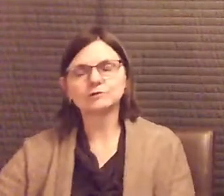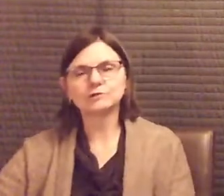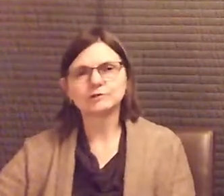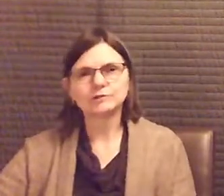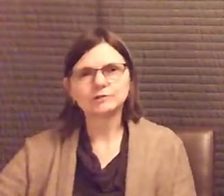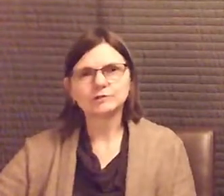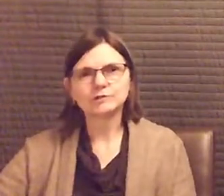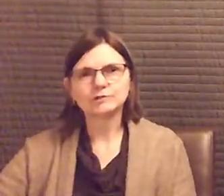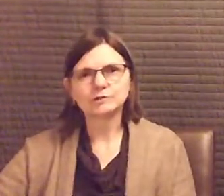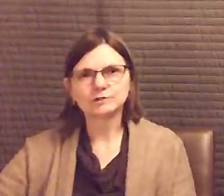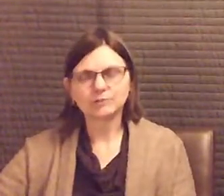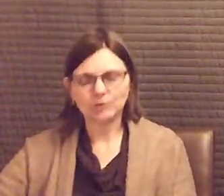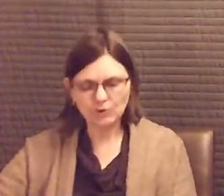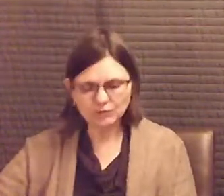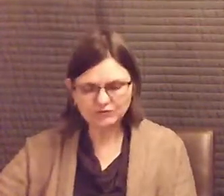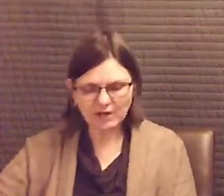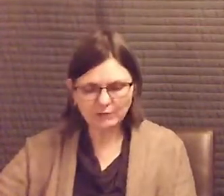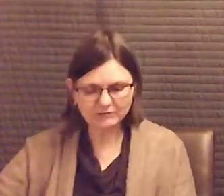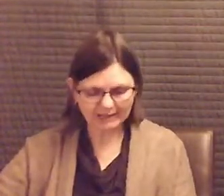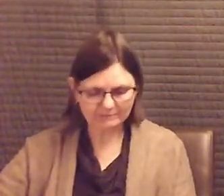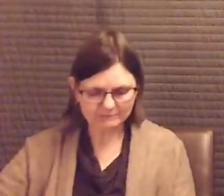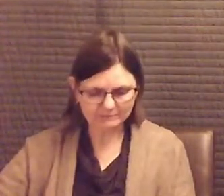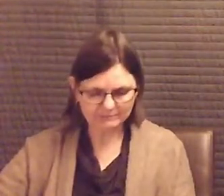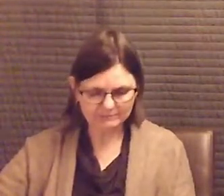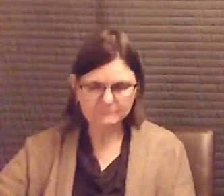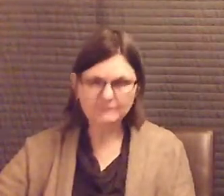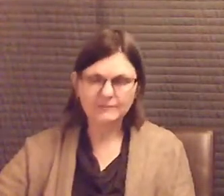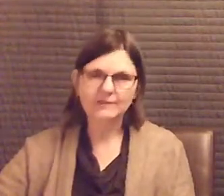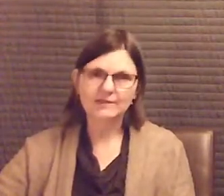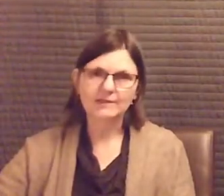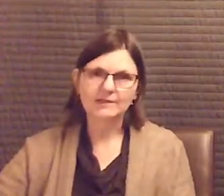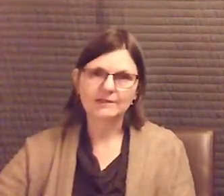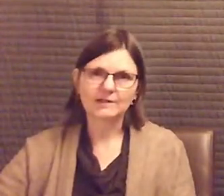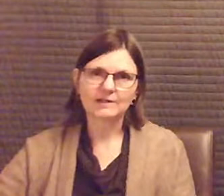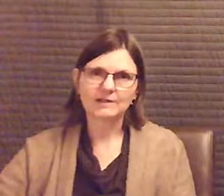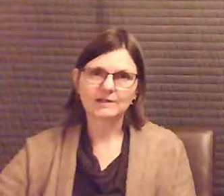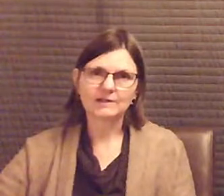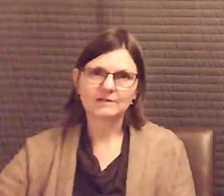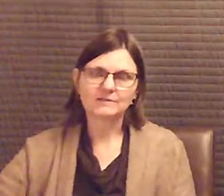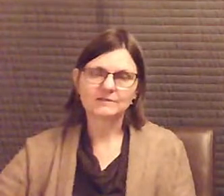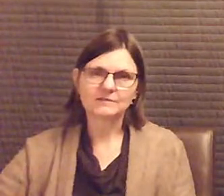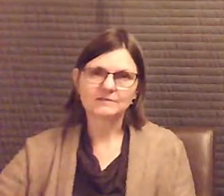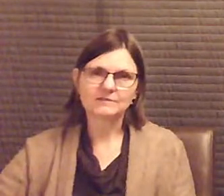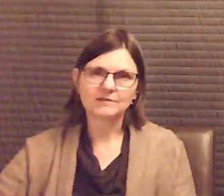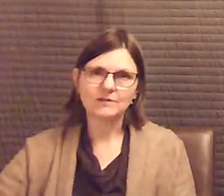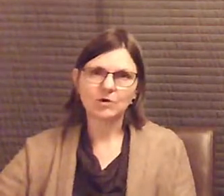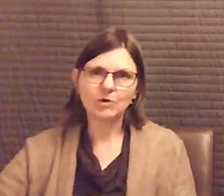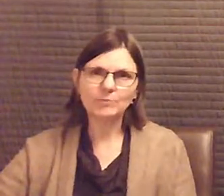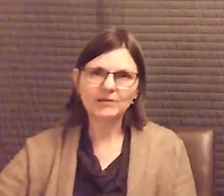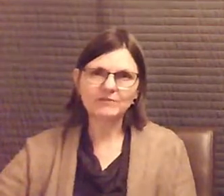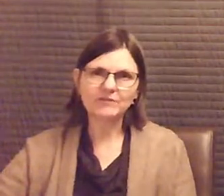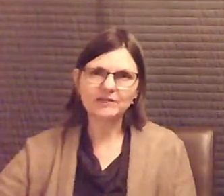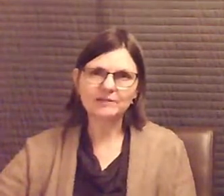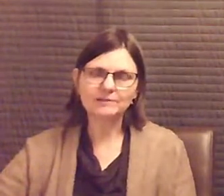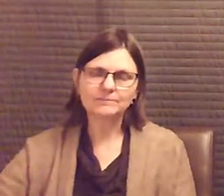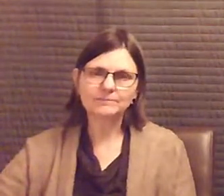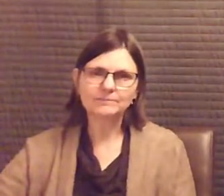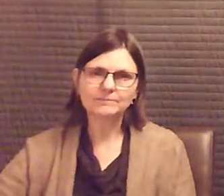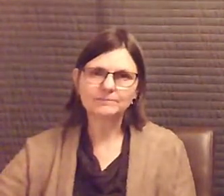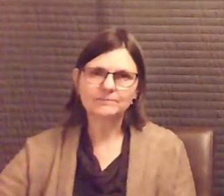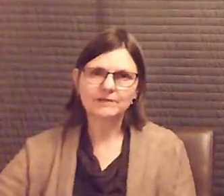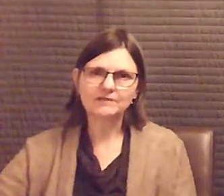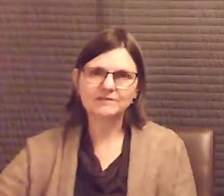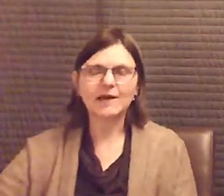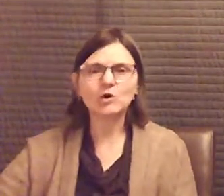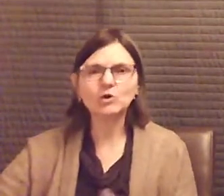weet van ontrouw zijn aan wil ik me toe kwam net langs 1120 toen